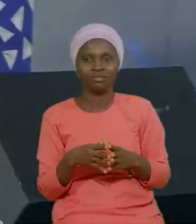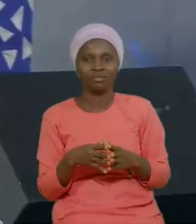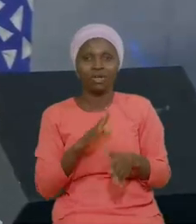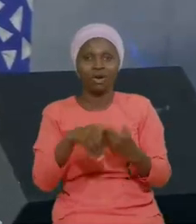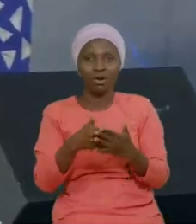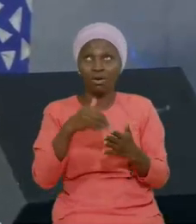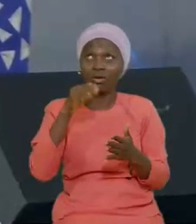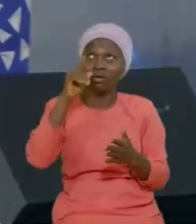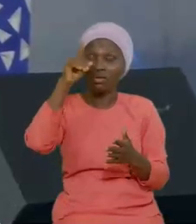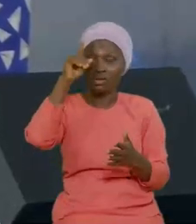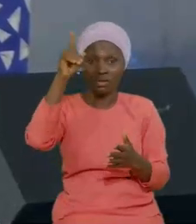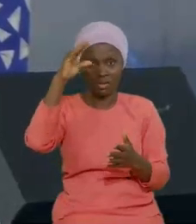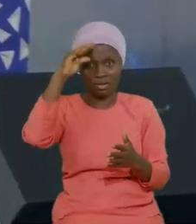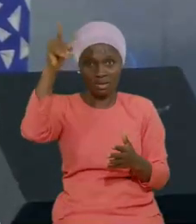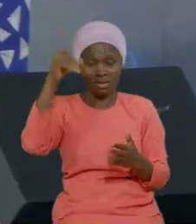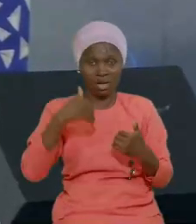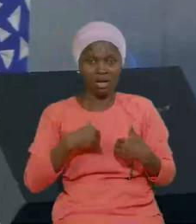Lui n'a pas de négatif.